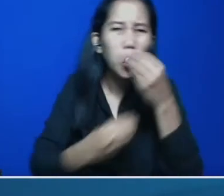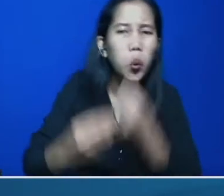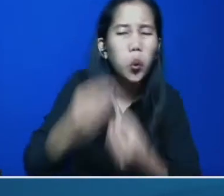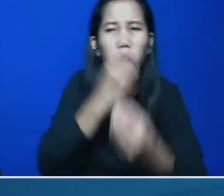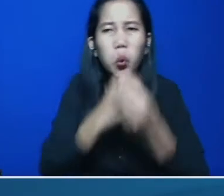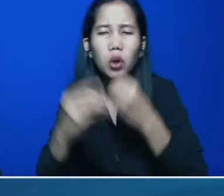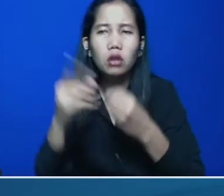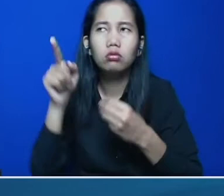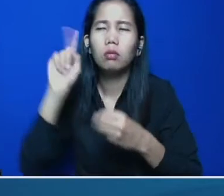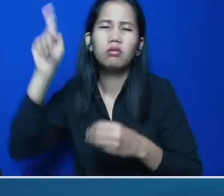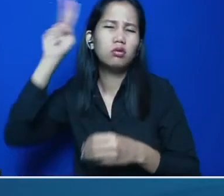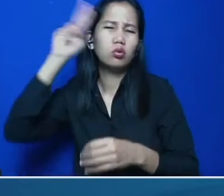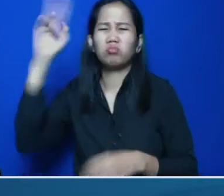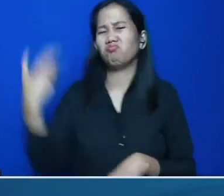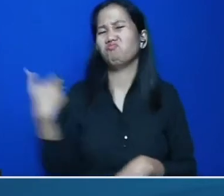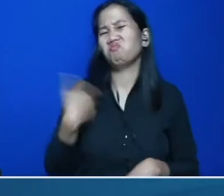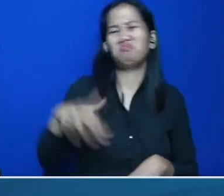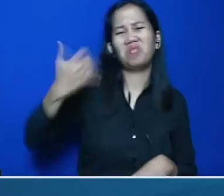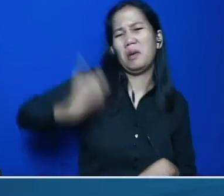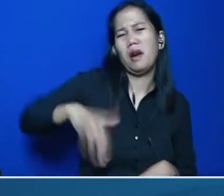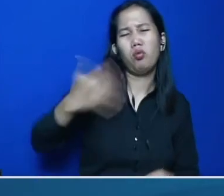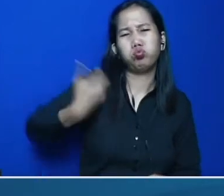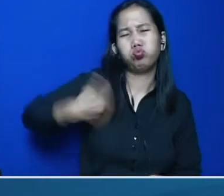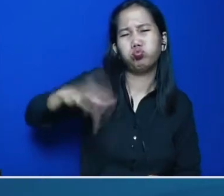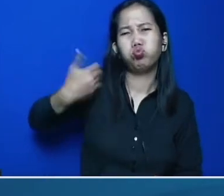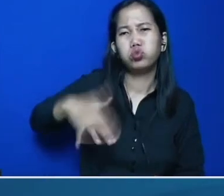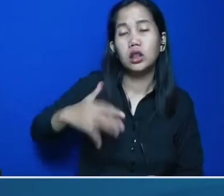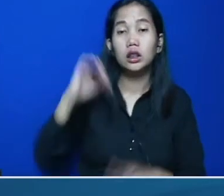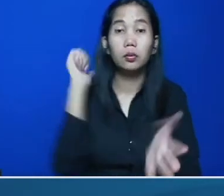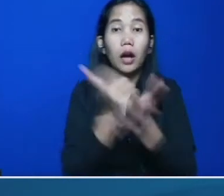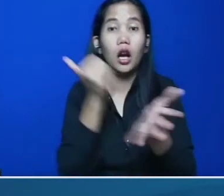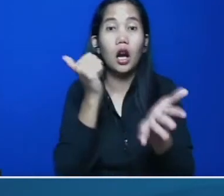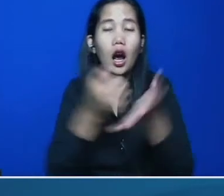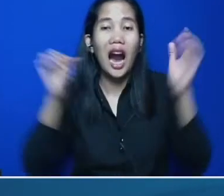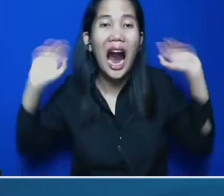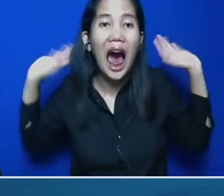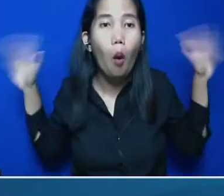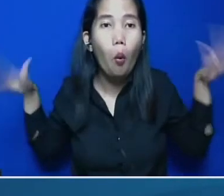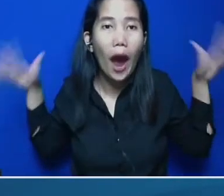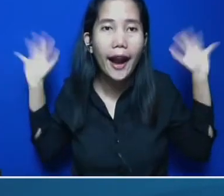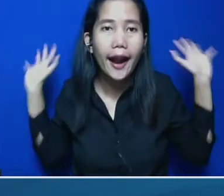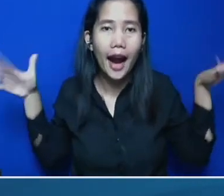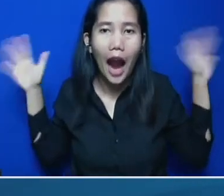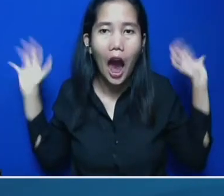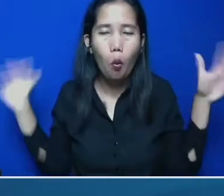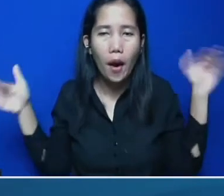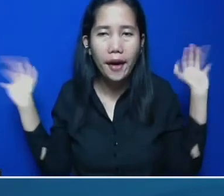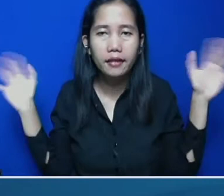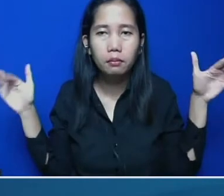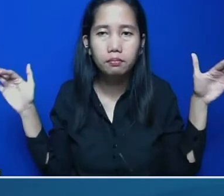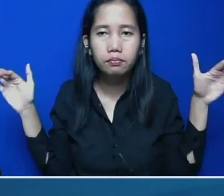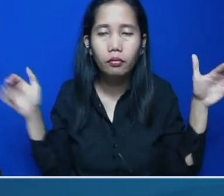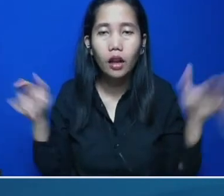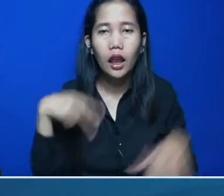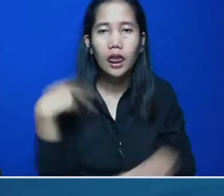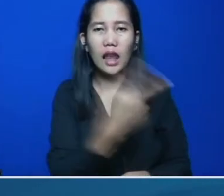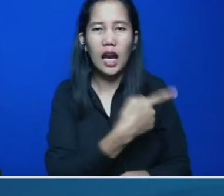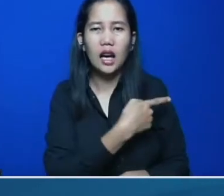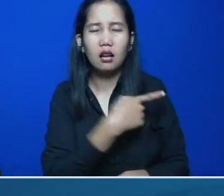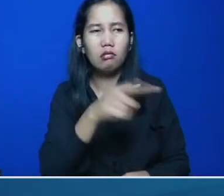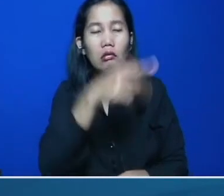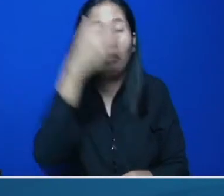persis tapi paling tidak ketika nama binatang itu disebut itu adalah kejijikan Bagi Tuhan Jadi